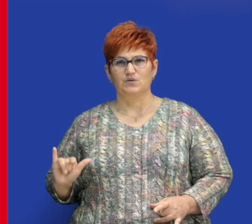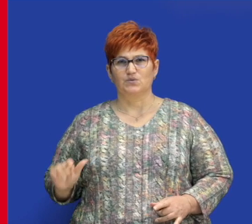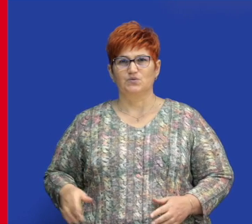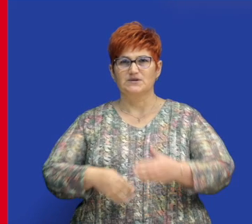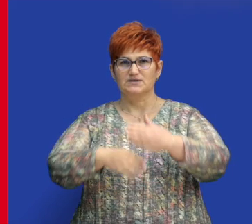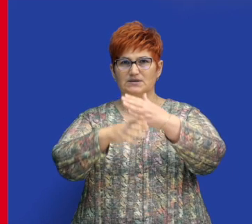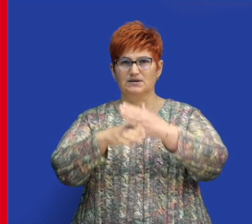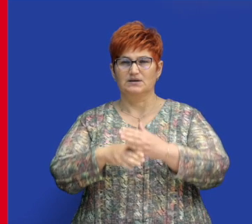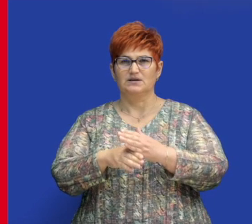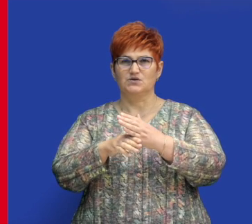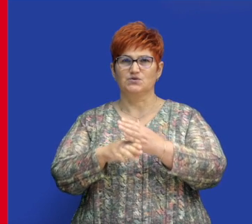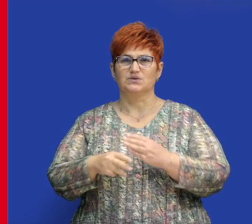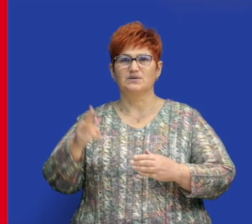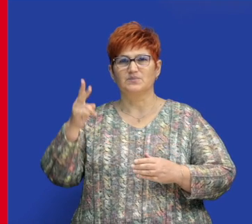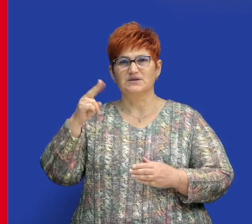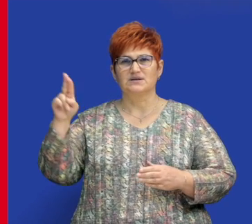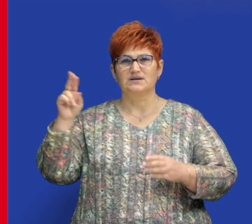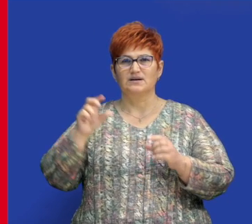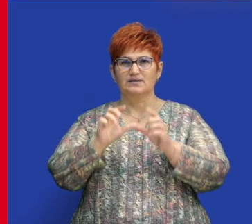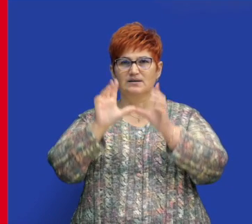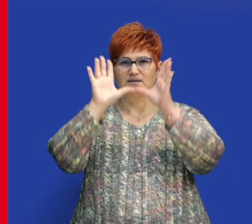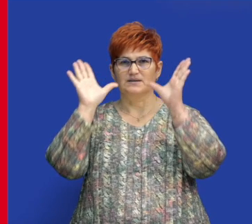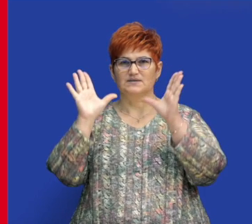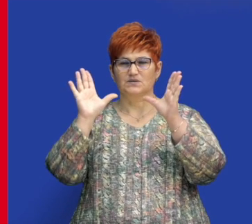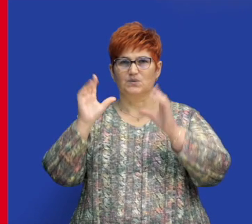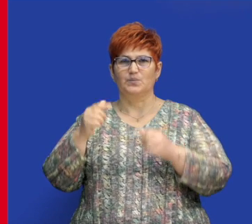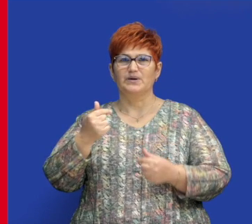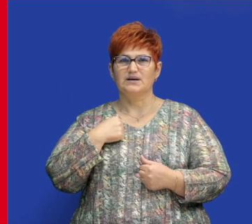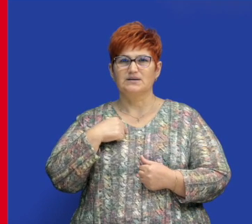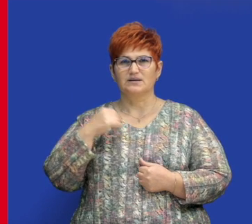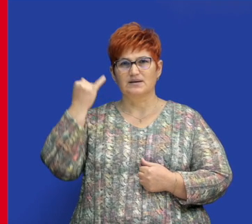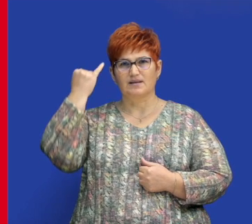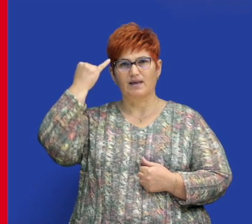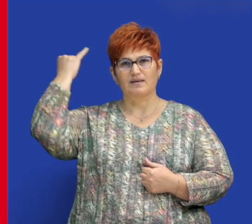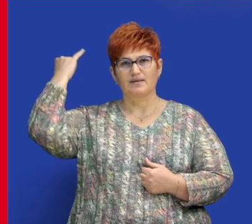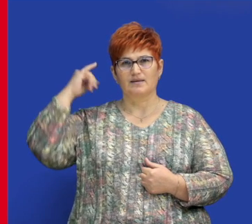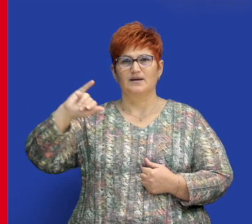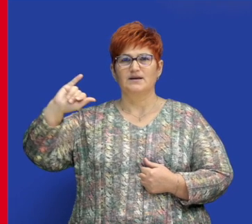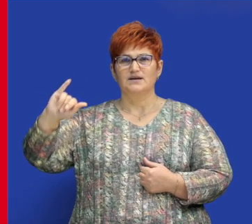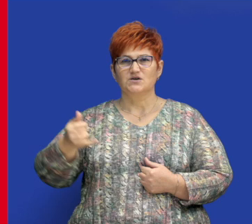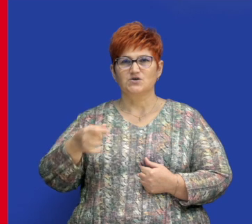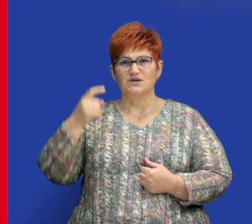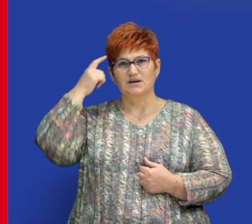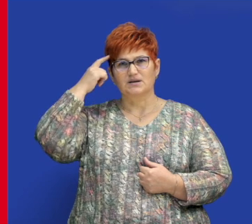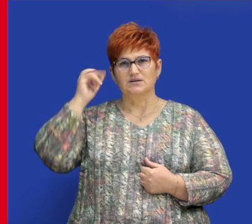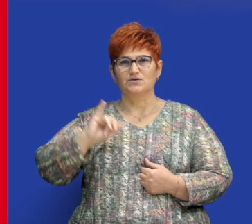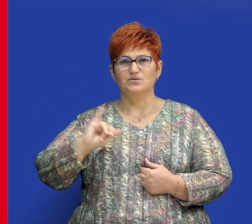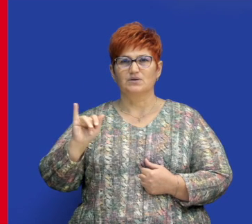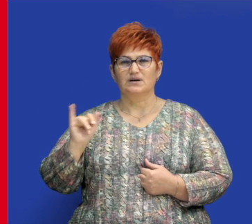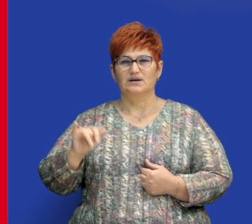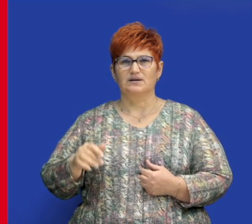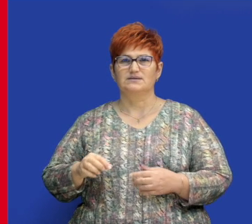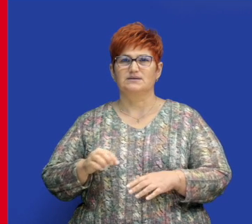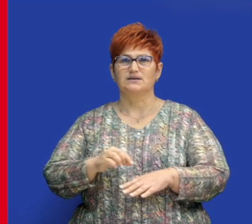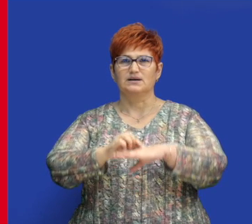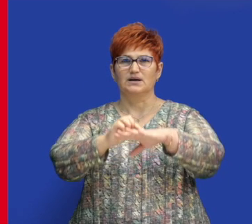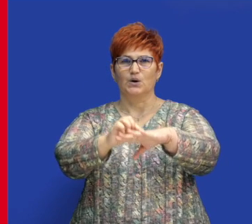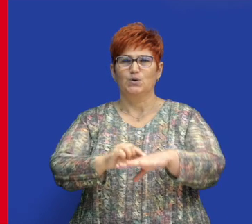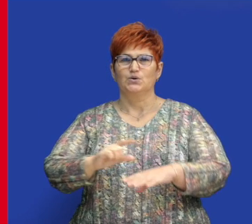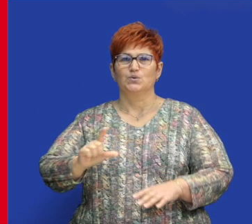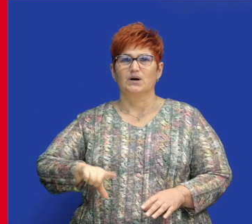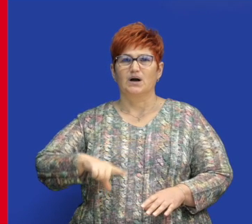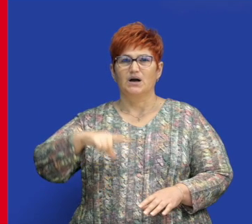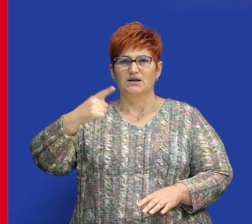A helyi közösségnek nagyfokú önállósága van. Népessége 10 millió, fővárosa Brüsszel